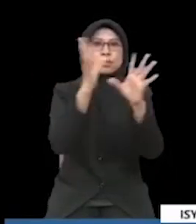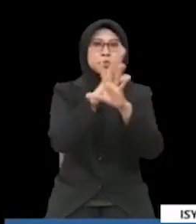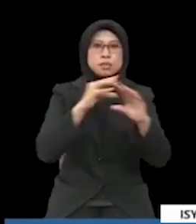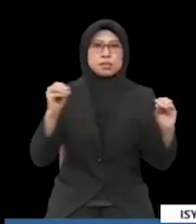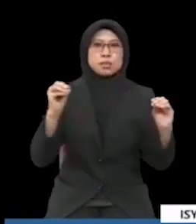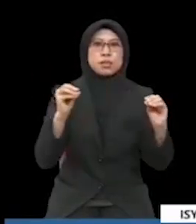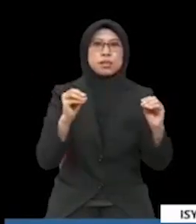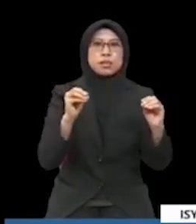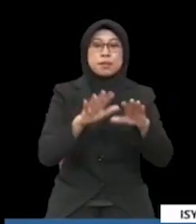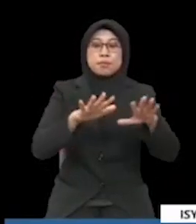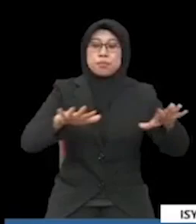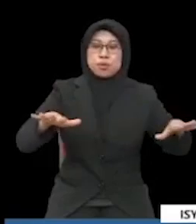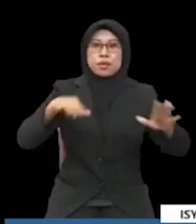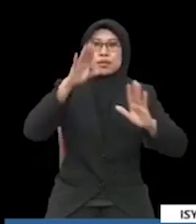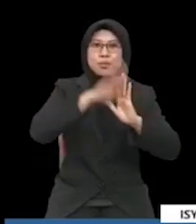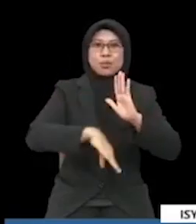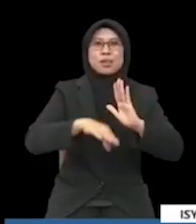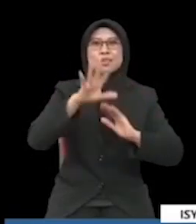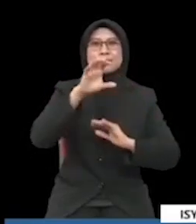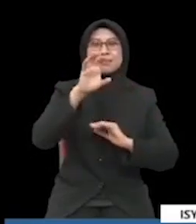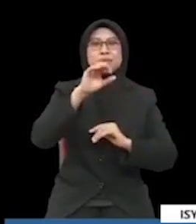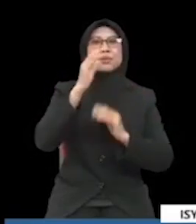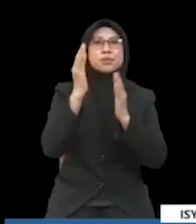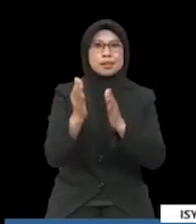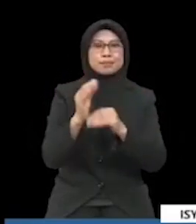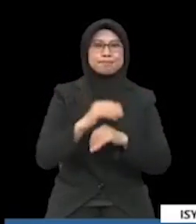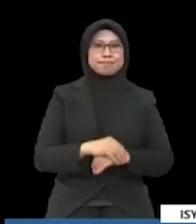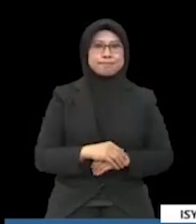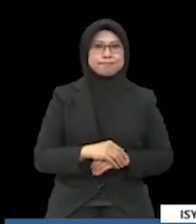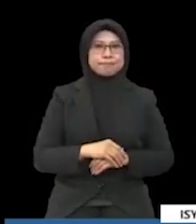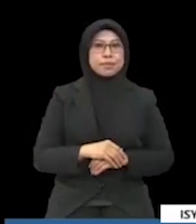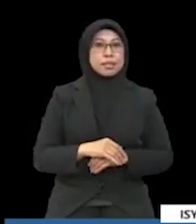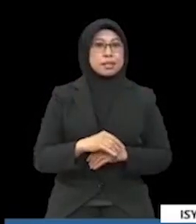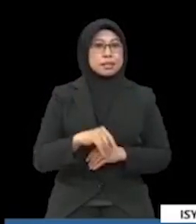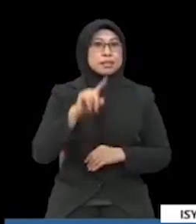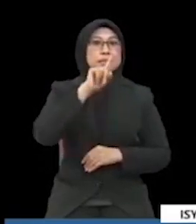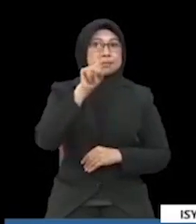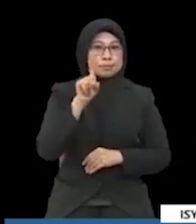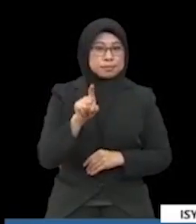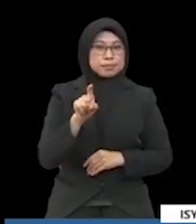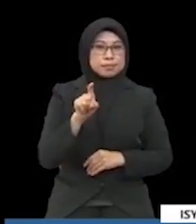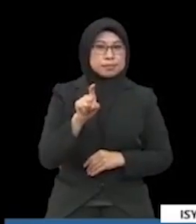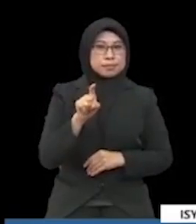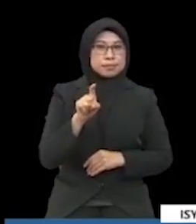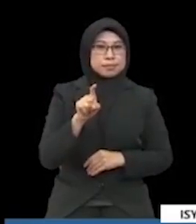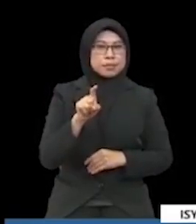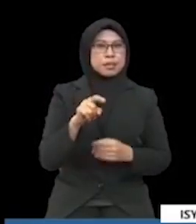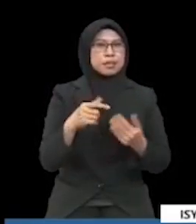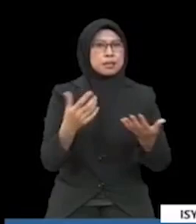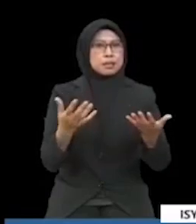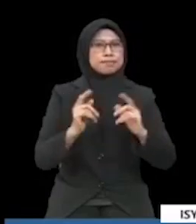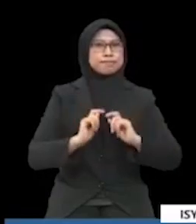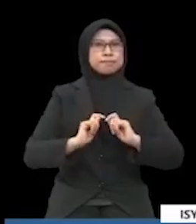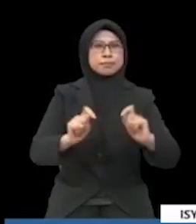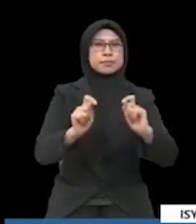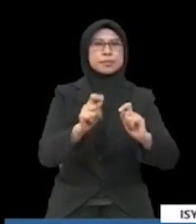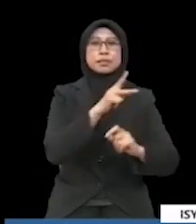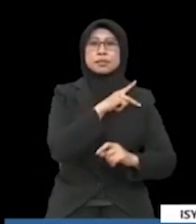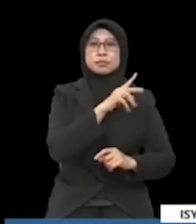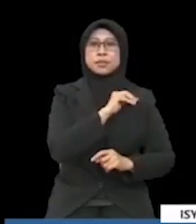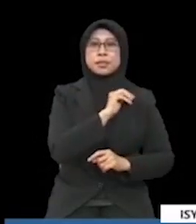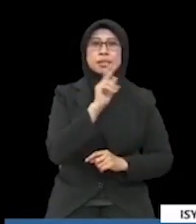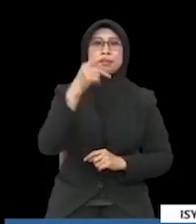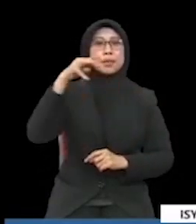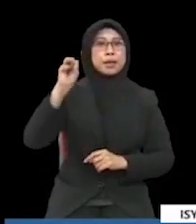Serawak yang muridnya kurang daripada 50 orang soalnya sayur timbale yang melewati bernutrisi Sejauh manakah tindakan